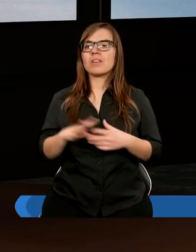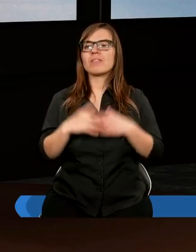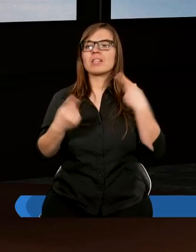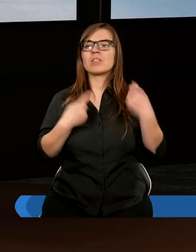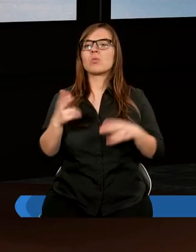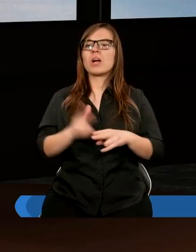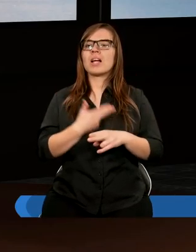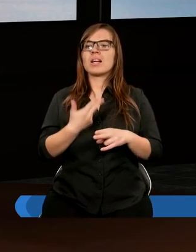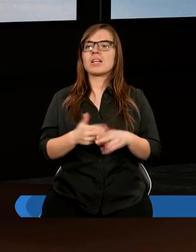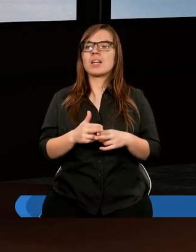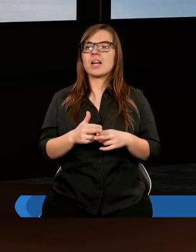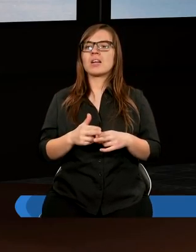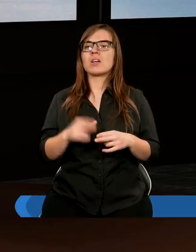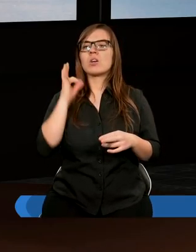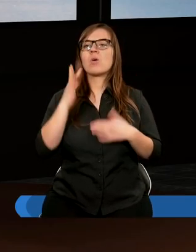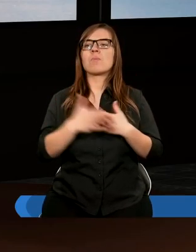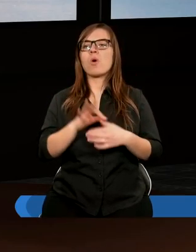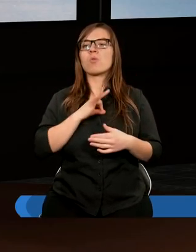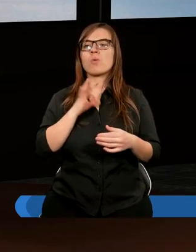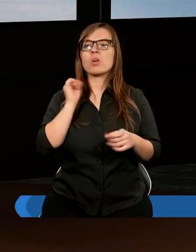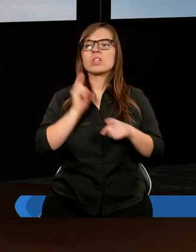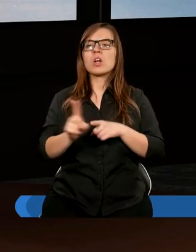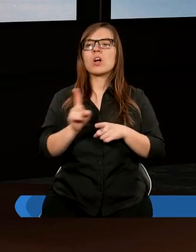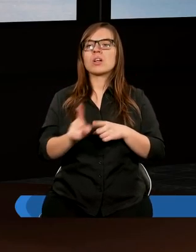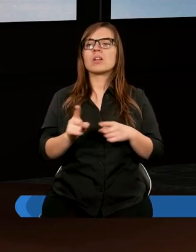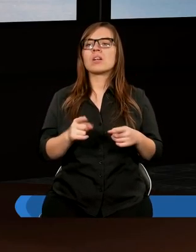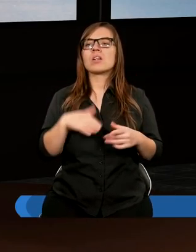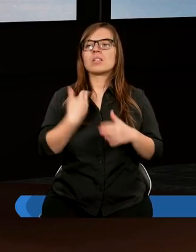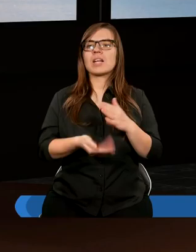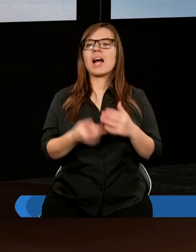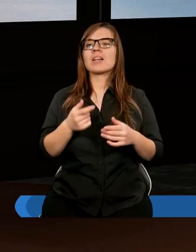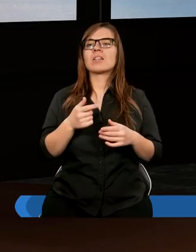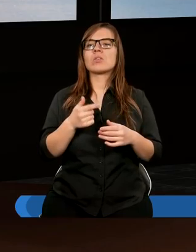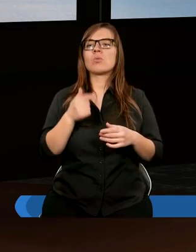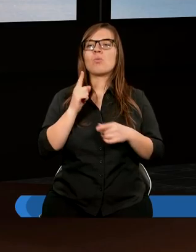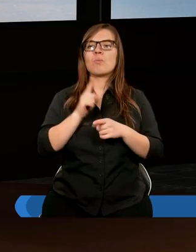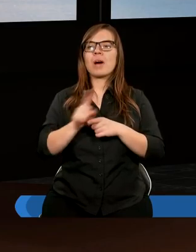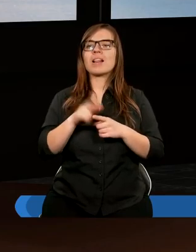sytuacji, kiedy mąż mojej siostry stracił pracę na rok.